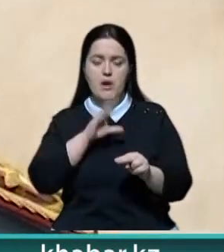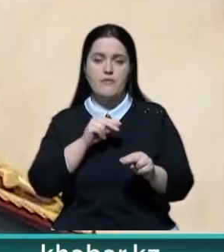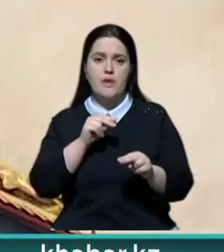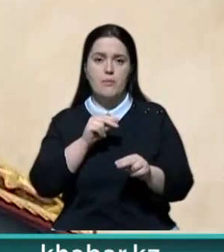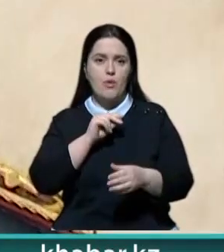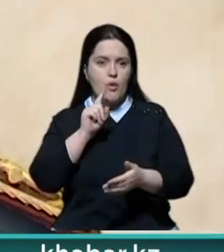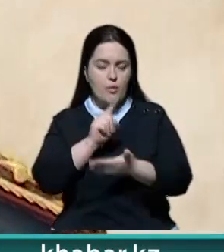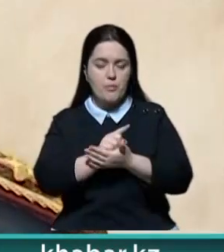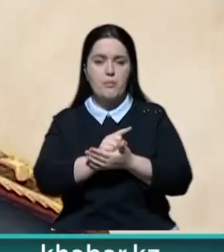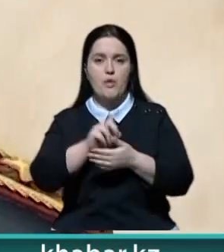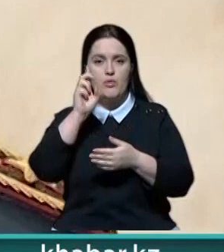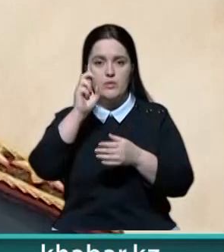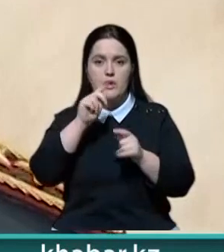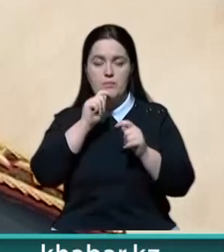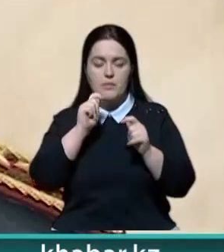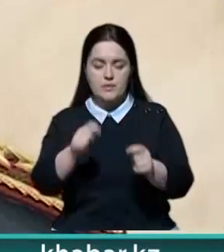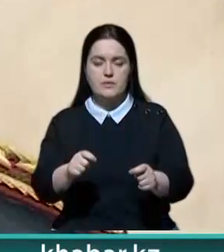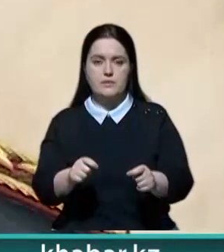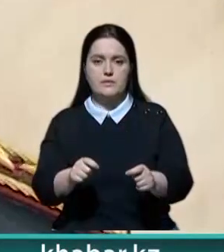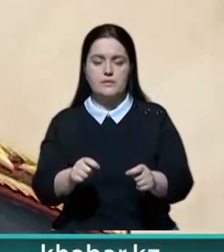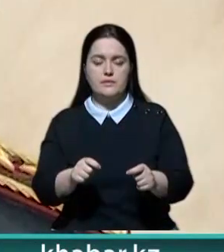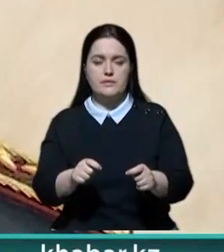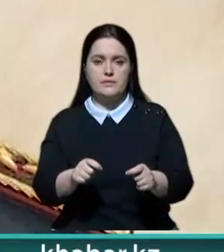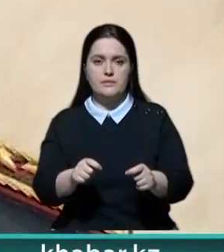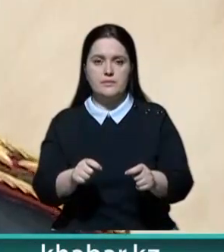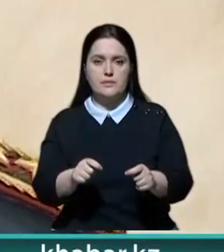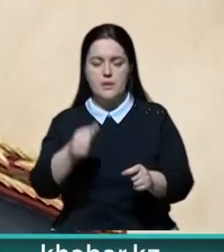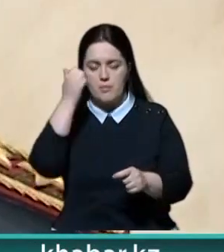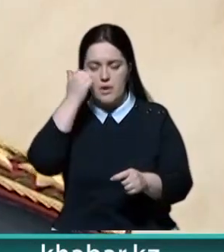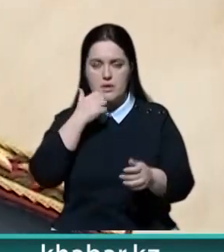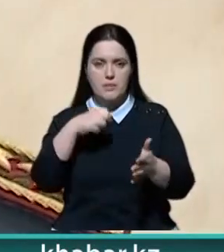государственной наградой, все остальные награждены ведомственными медалями и благодарственными письмами президента.